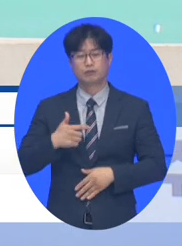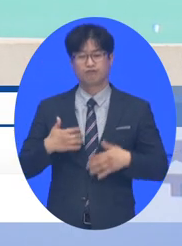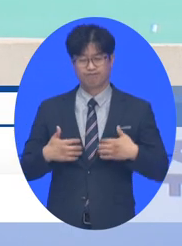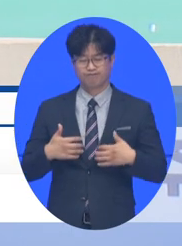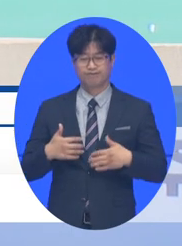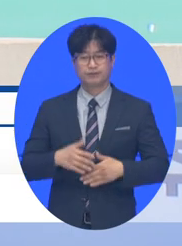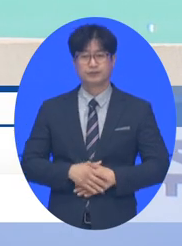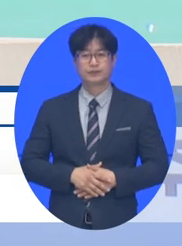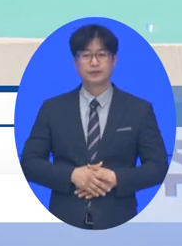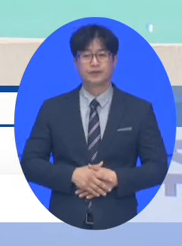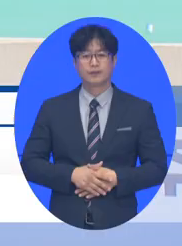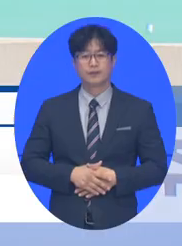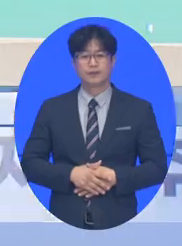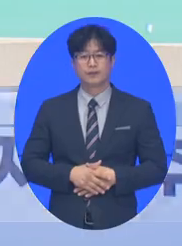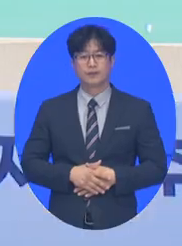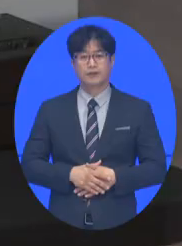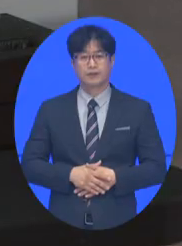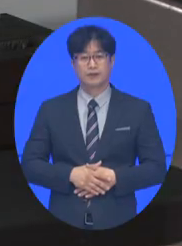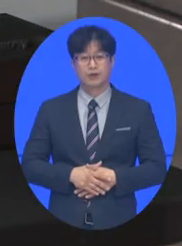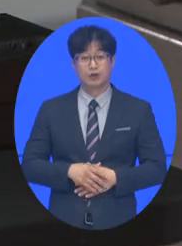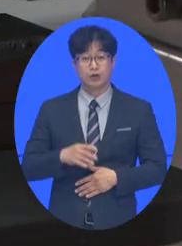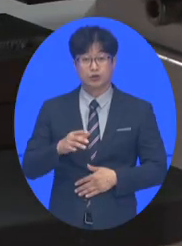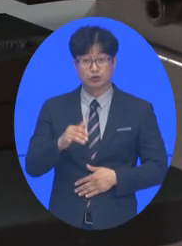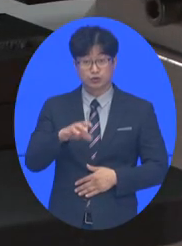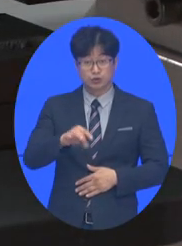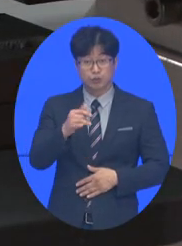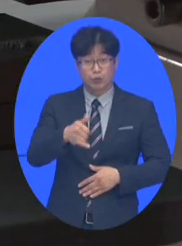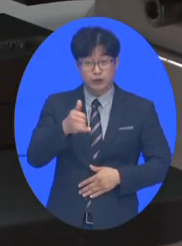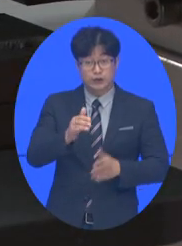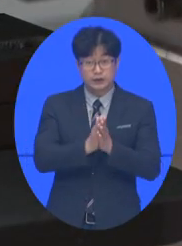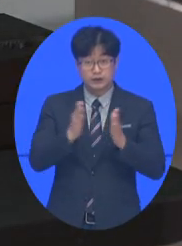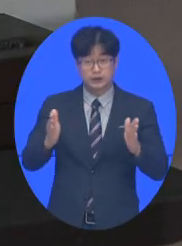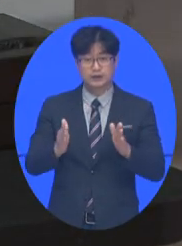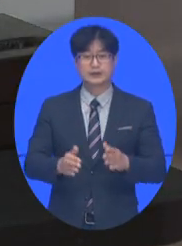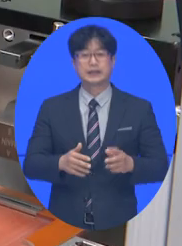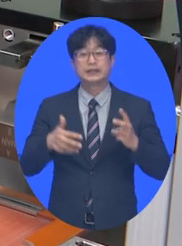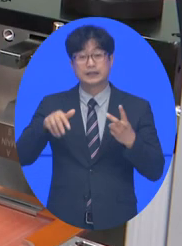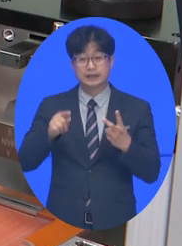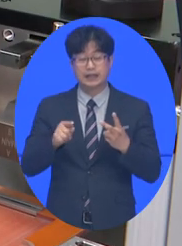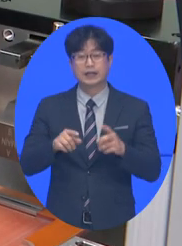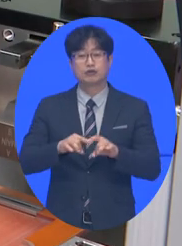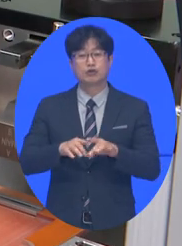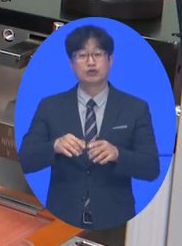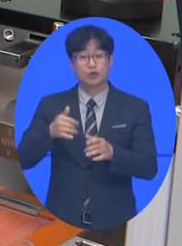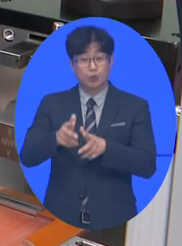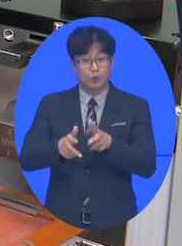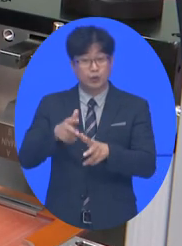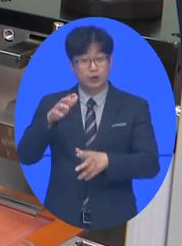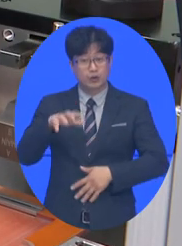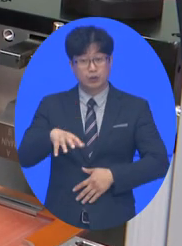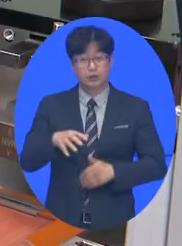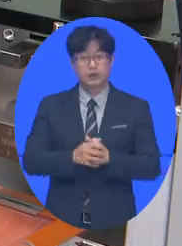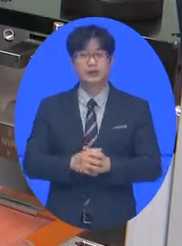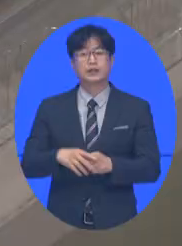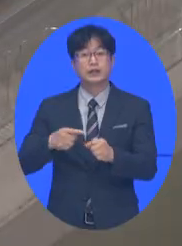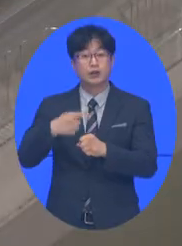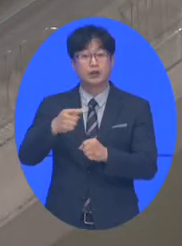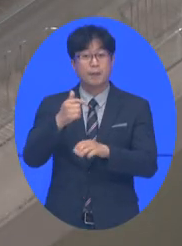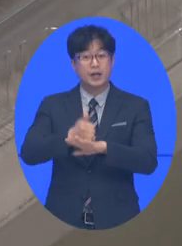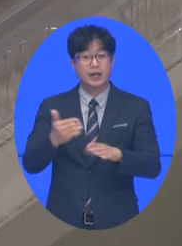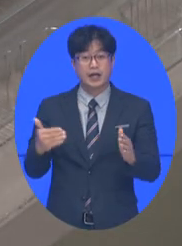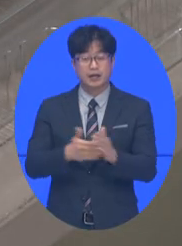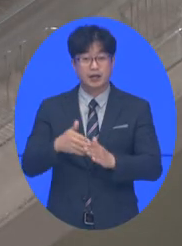해서 대단히 기쁘게 생각을 합니다. 첫 삽을 뜬 그린어지 방위산업용 2차전지 신소재 생산 라인은 내년